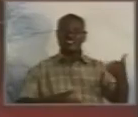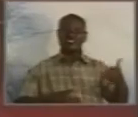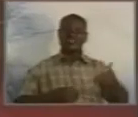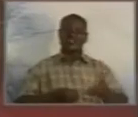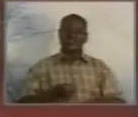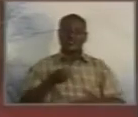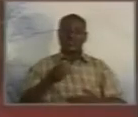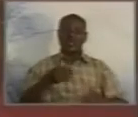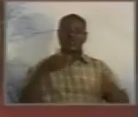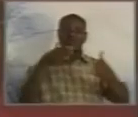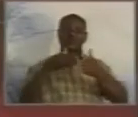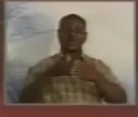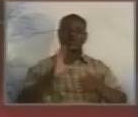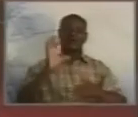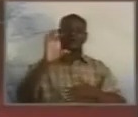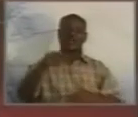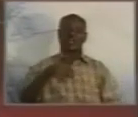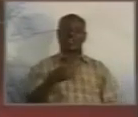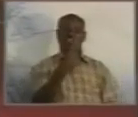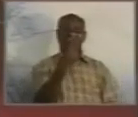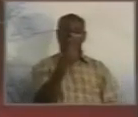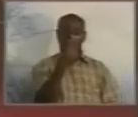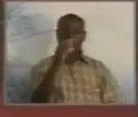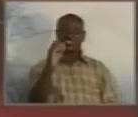202 mimi naomba serali